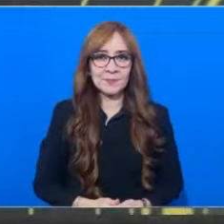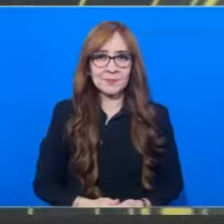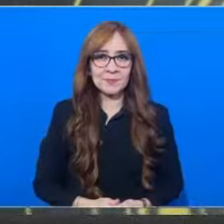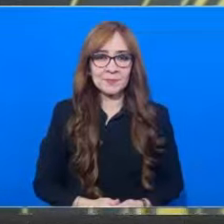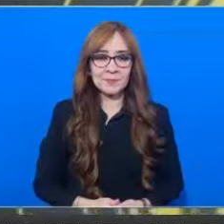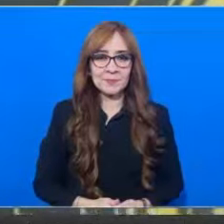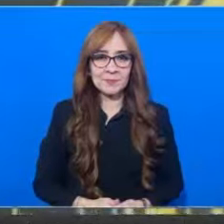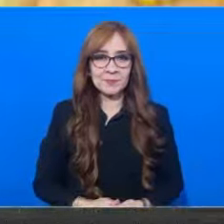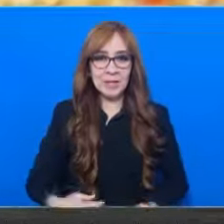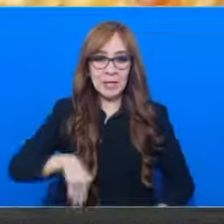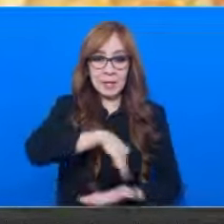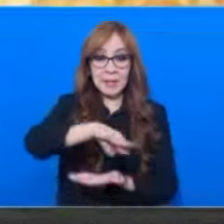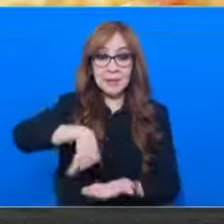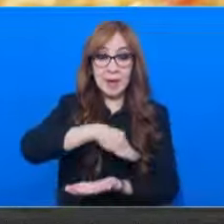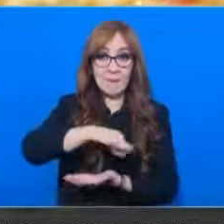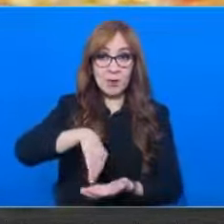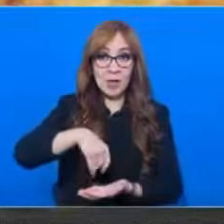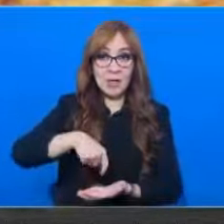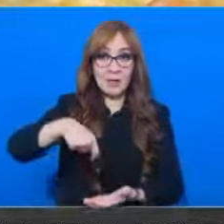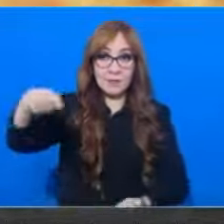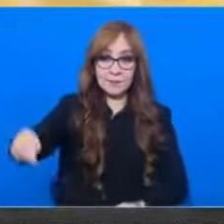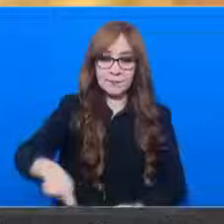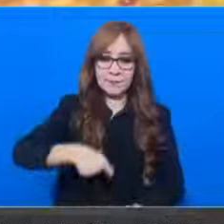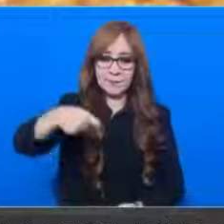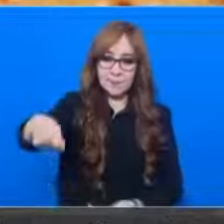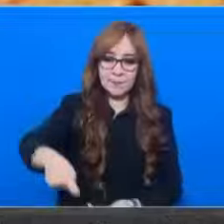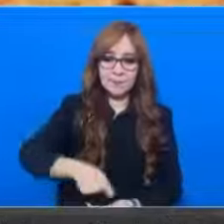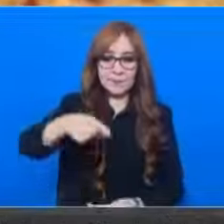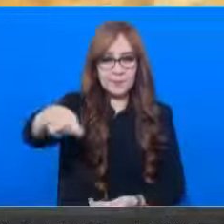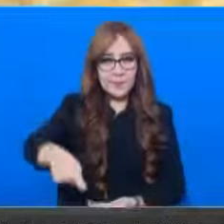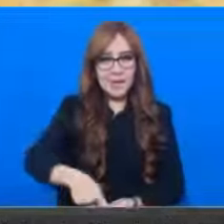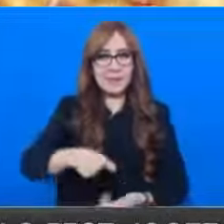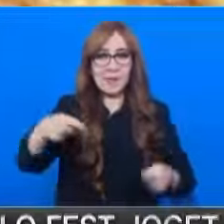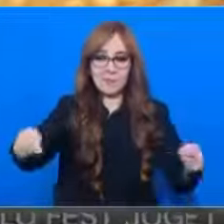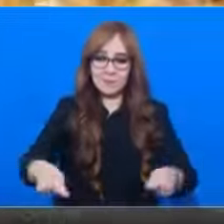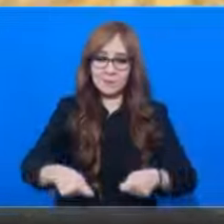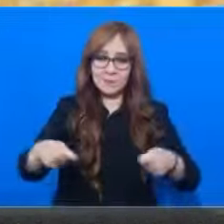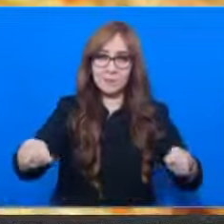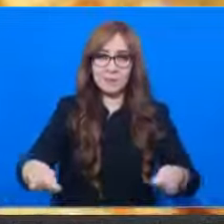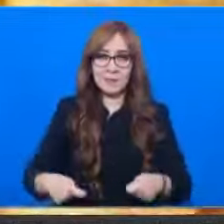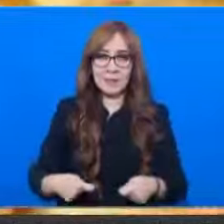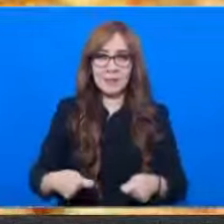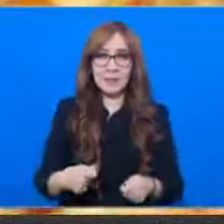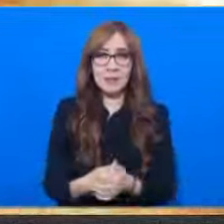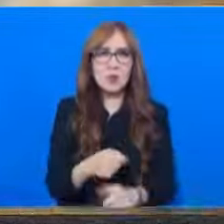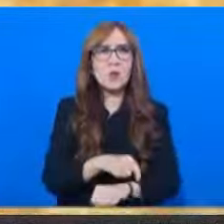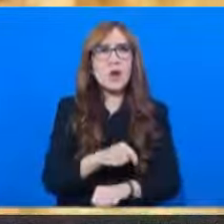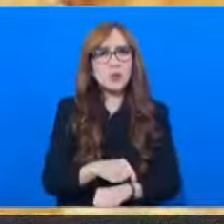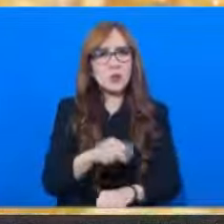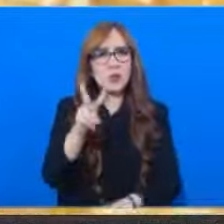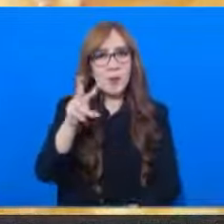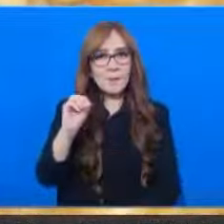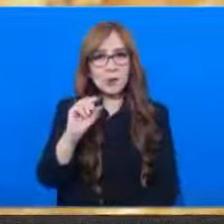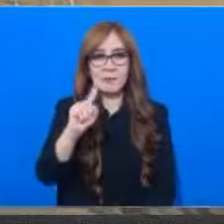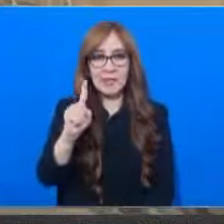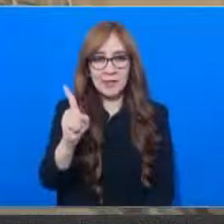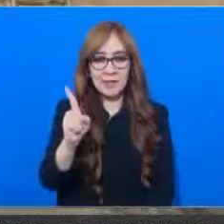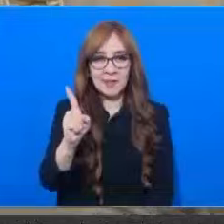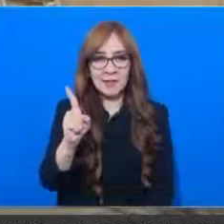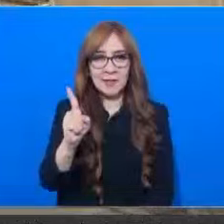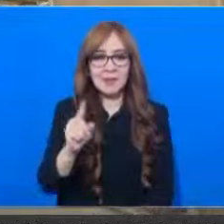Campuran oncom dan aneka rempah lalu diaduk dan dimasak dengan api sedang. Proses pengolahan sambal oncom tidak lama, 20 menit saja. Agar